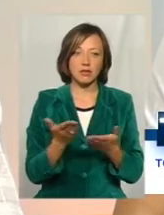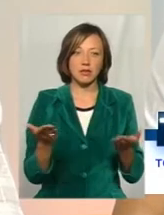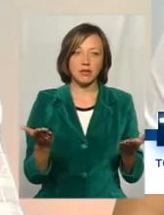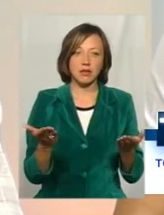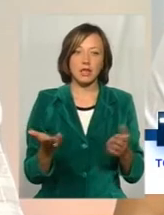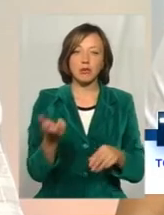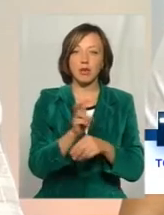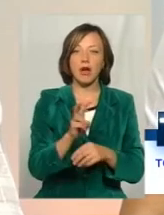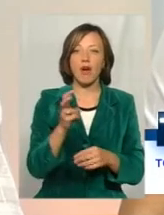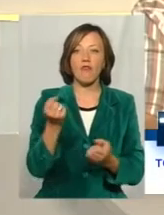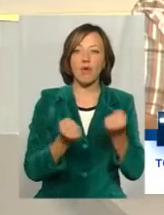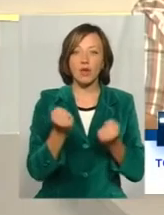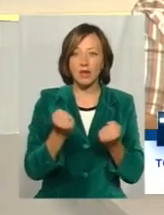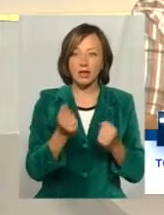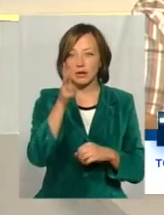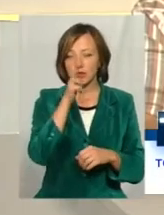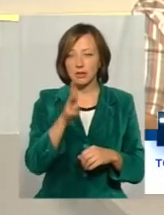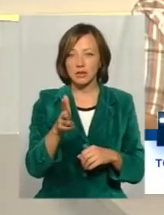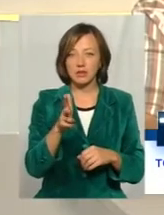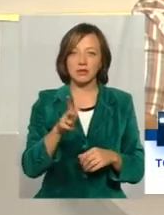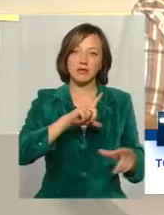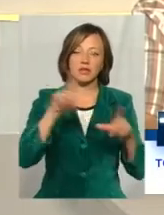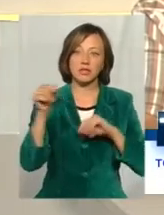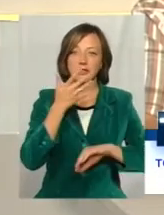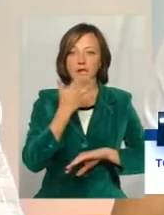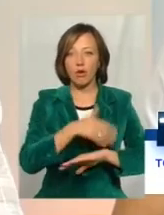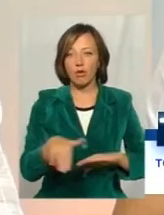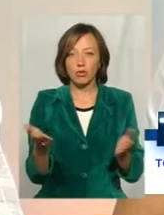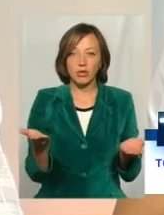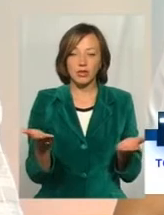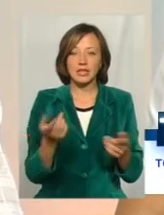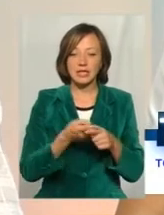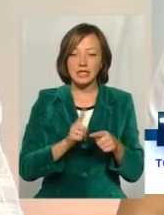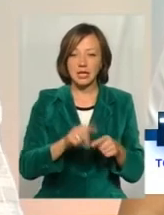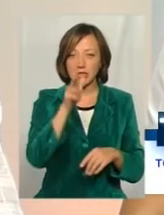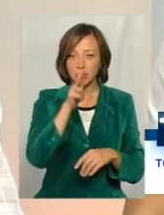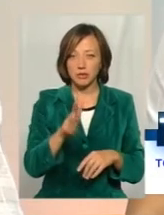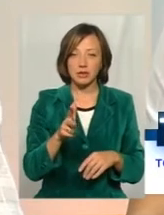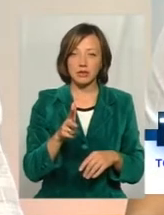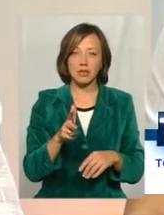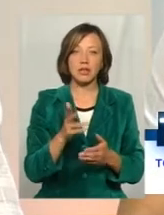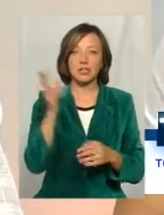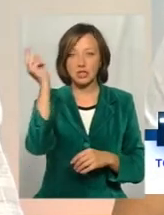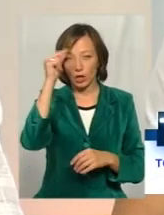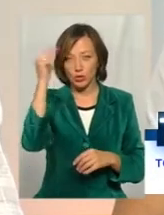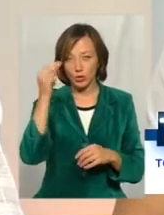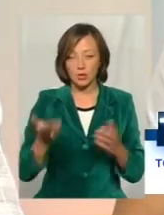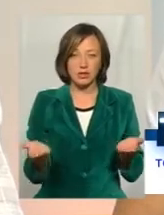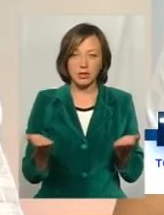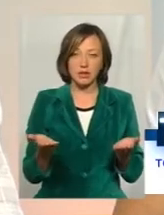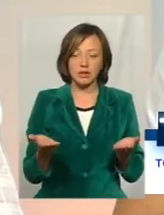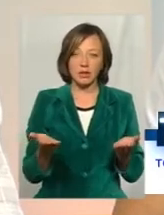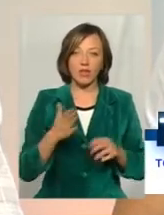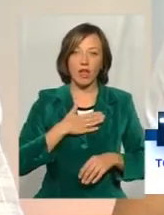3 місяці відпрацював, і, як правило, він виїжджає десь на заробітки за кордон. І за цих 3 місяці він, скажімо так, стажується